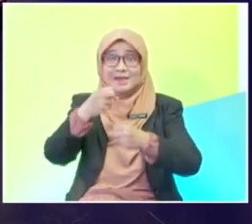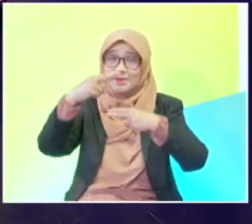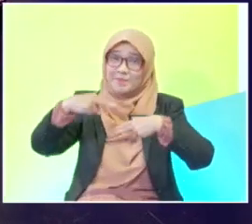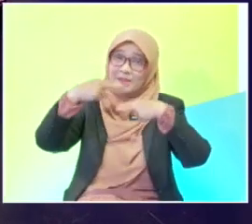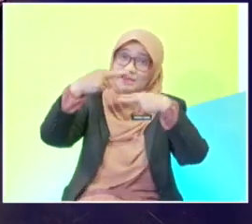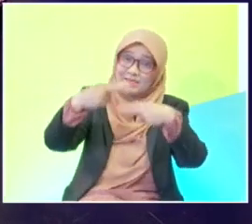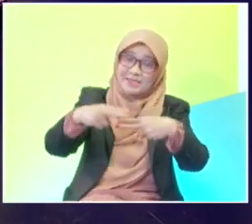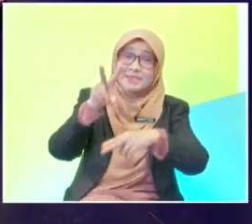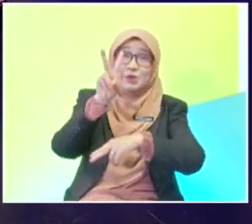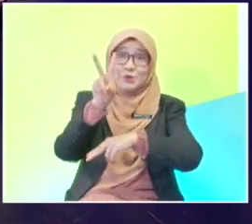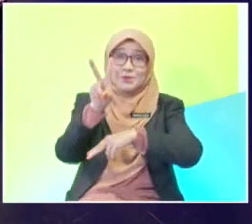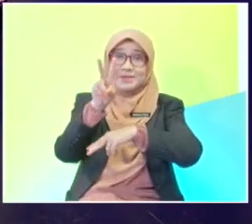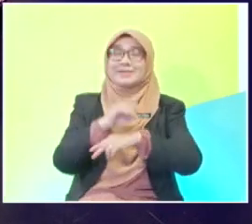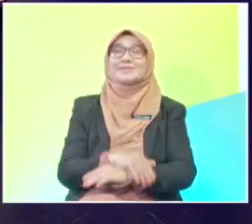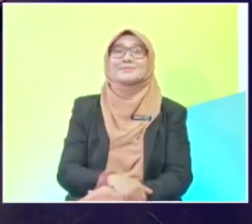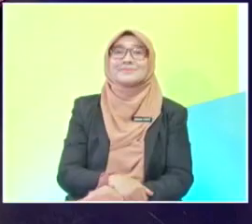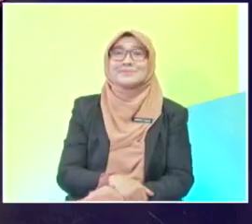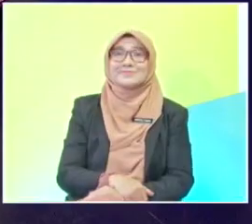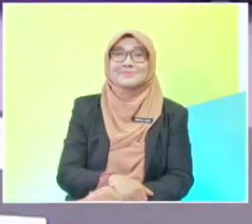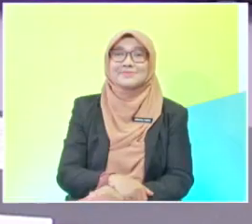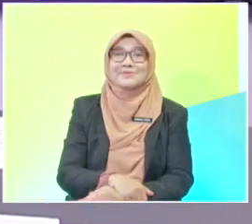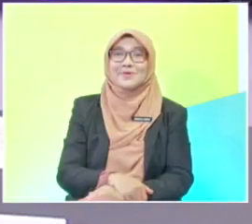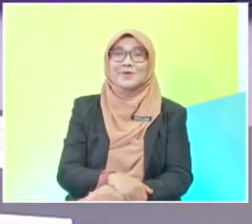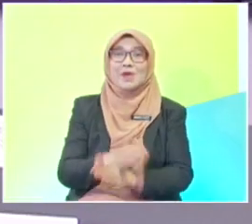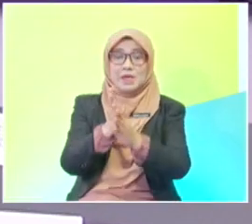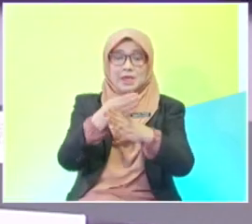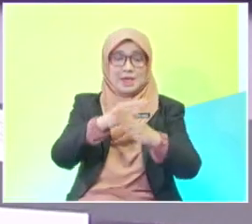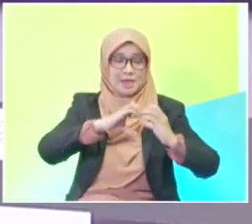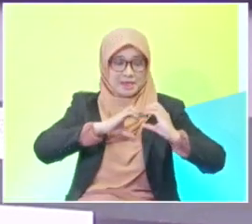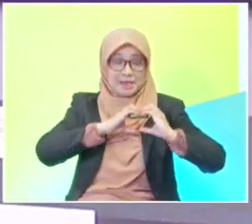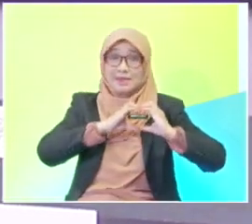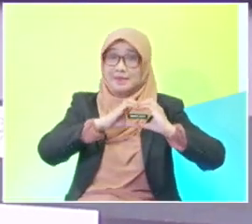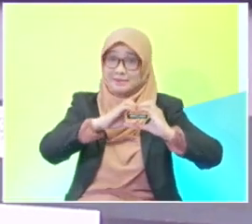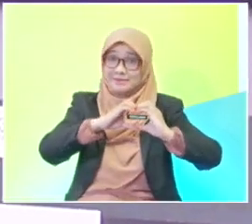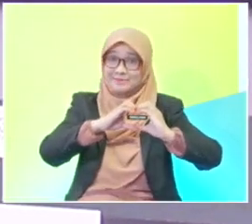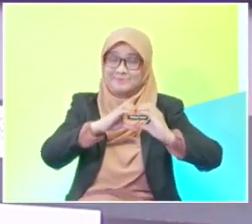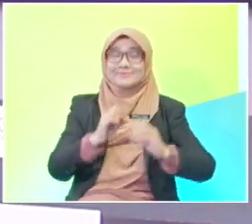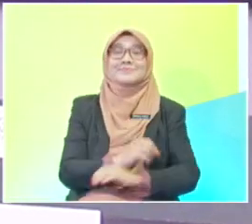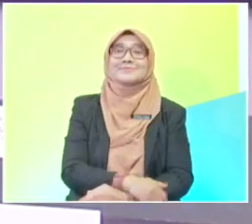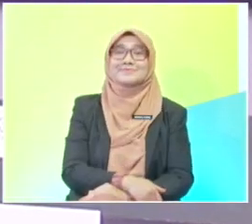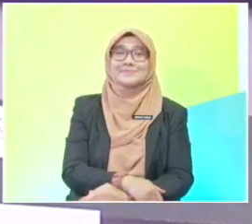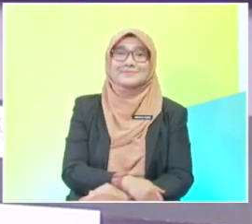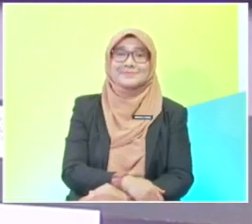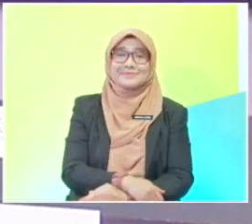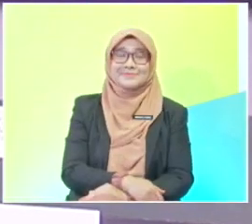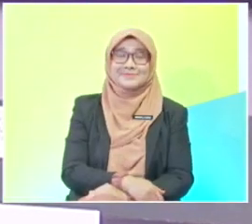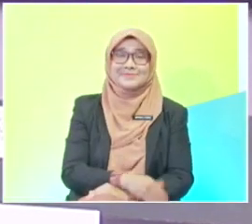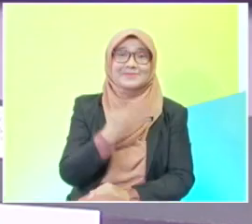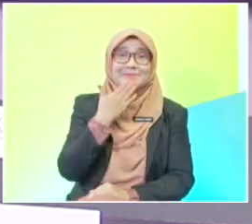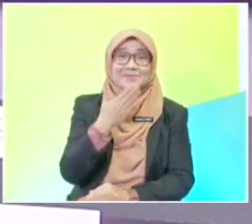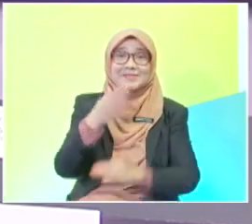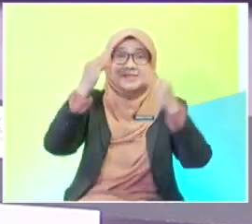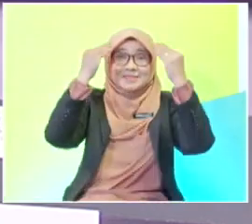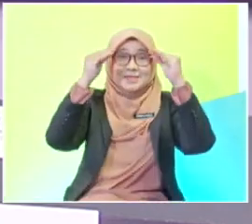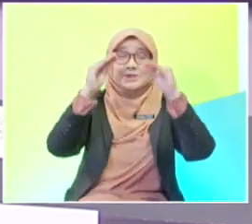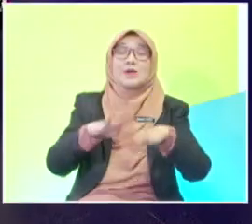Baiklah, saya ambil di sini yang berbentuk seperti jantung kita, hati di sini ya. Saya akan cucuk di sini. Terima kasih cikgu. Dan cikgu,